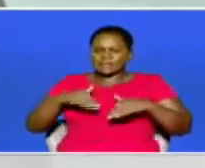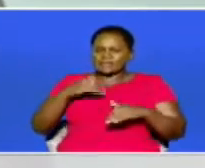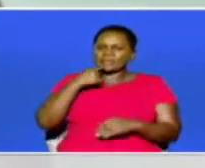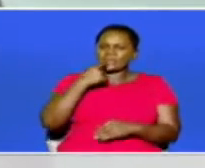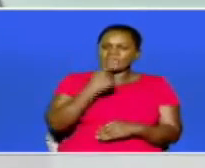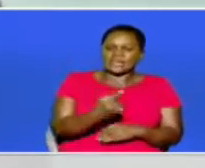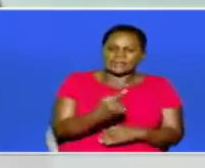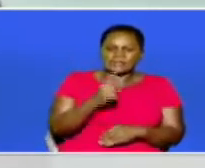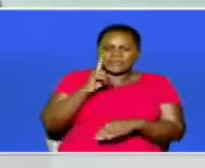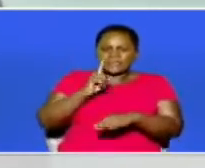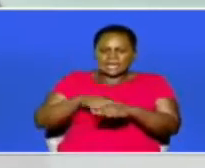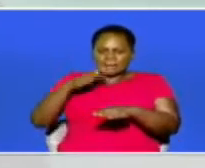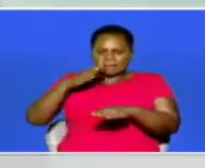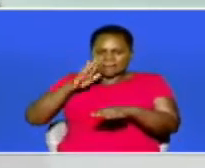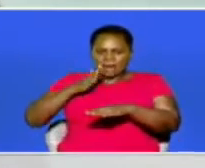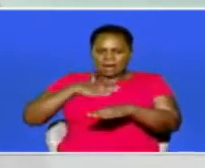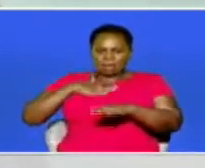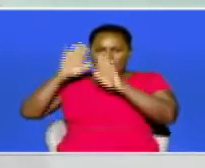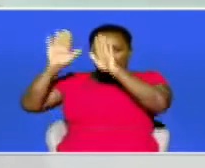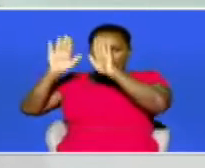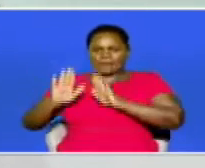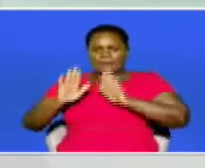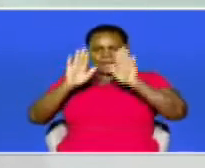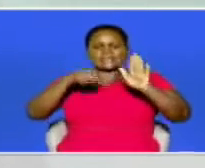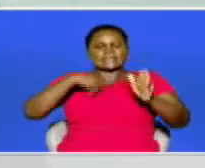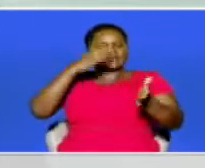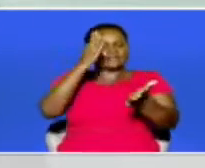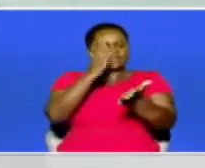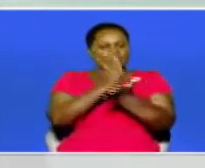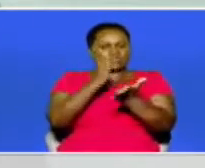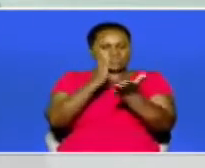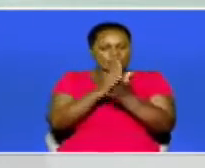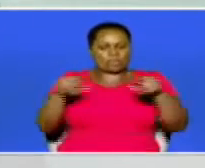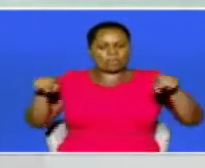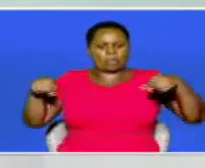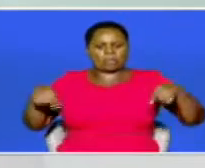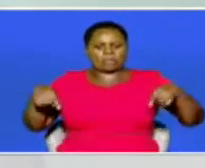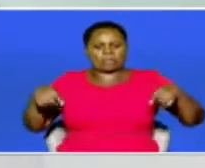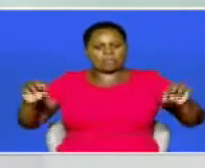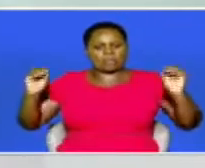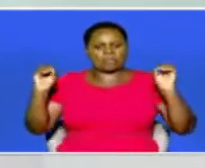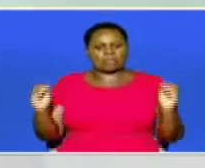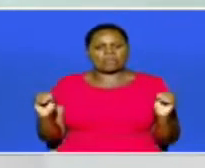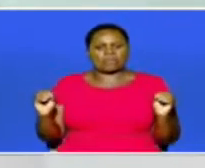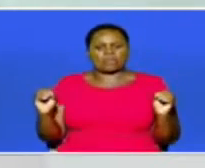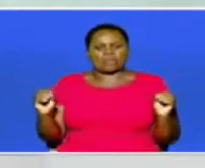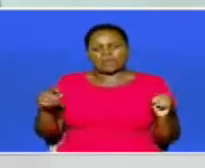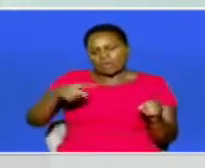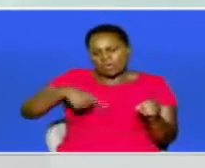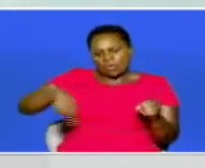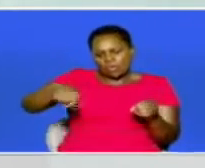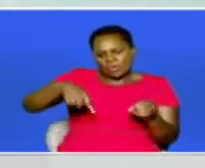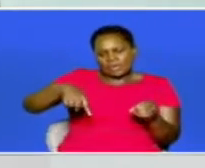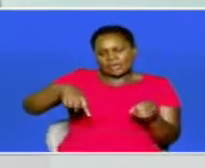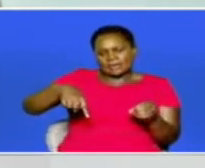say during our campaign, we are truly unbogable. And